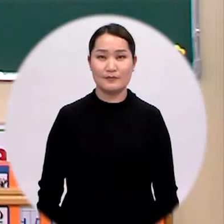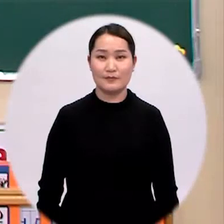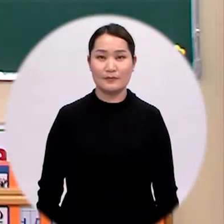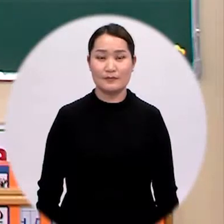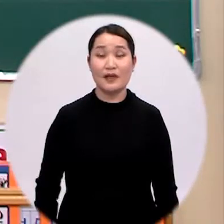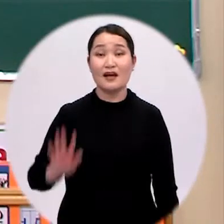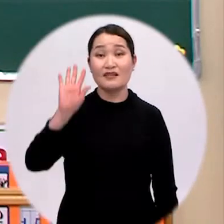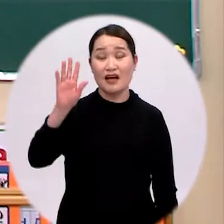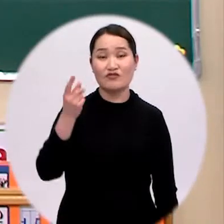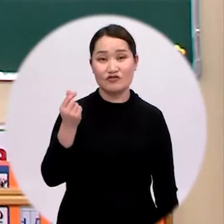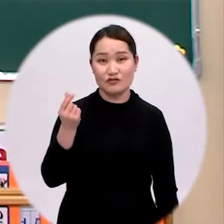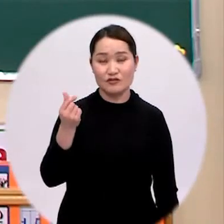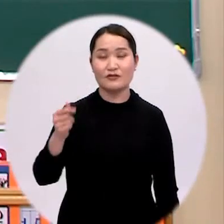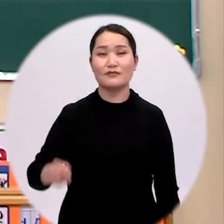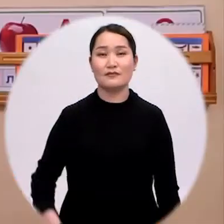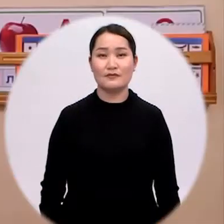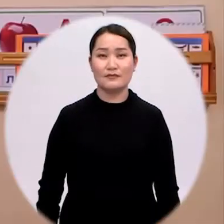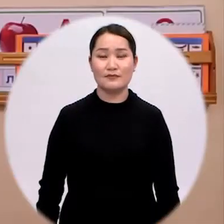За, энэ бол 5 төгрөг.